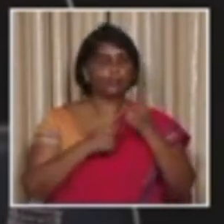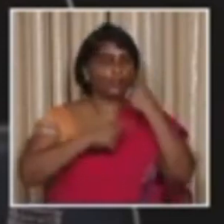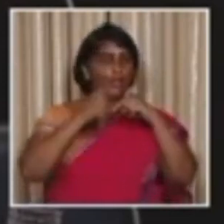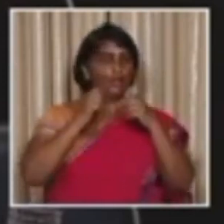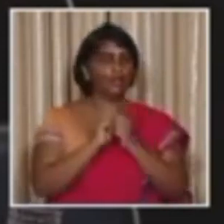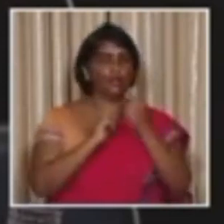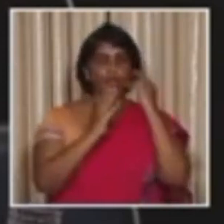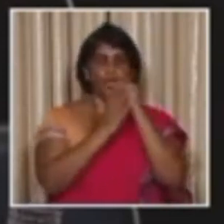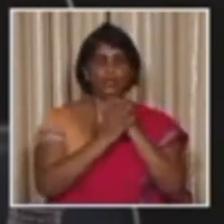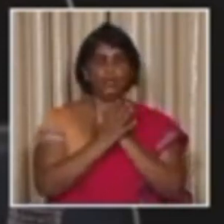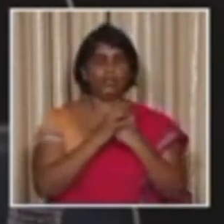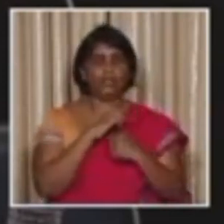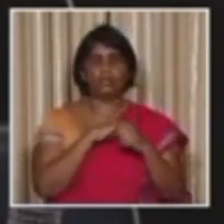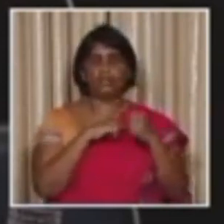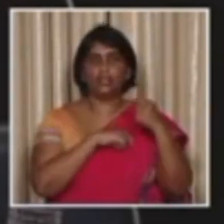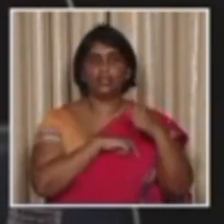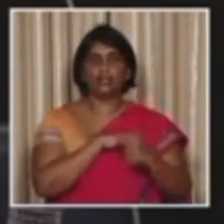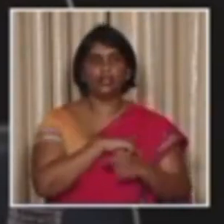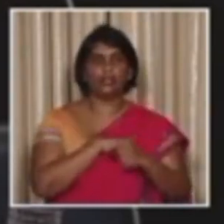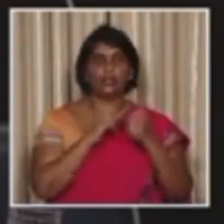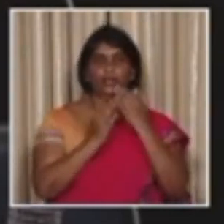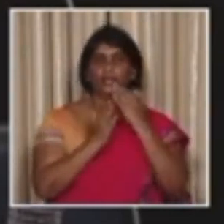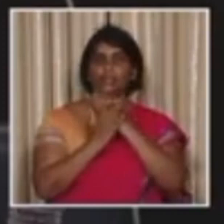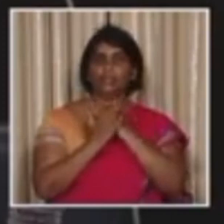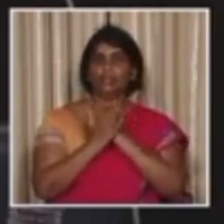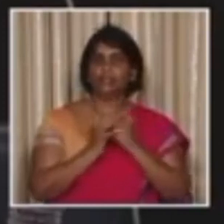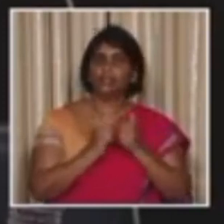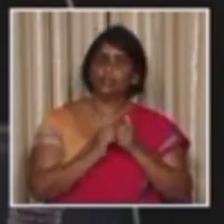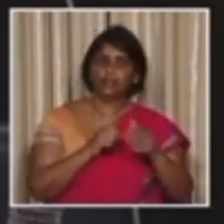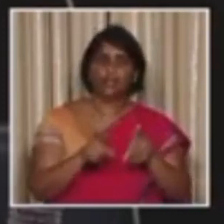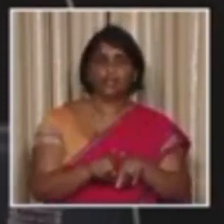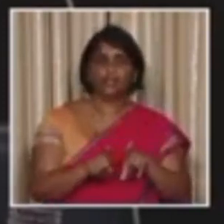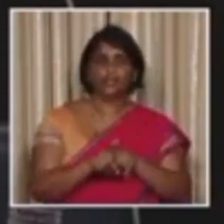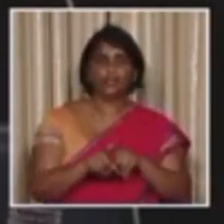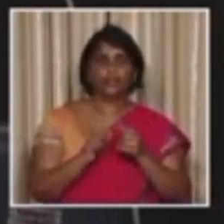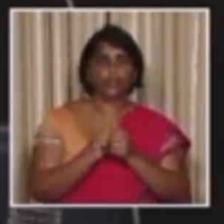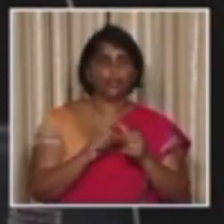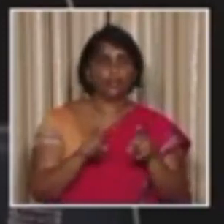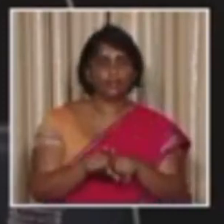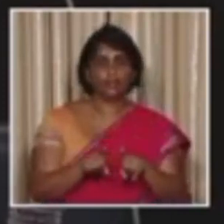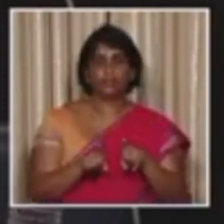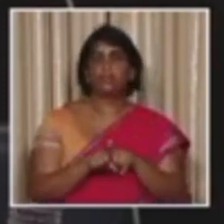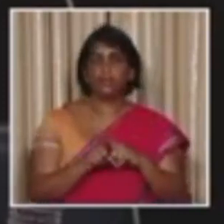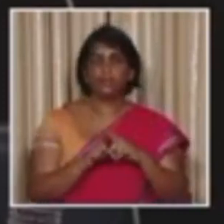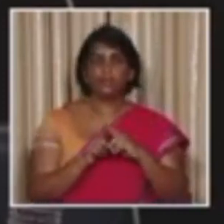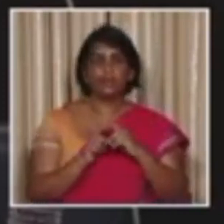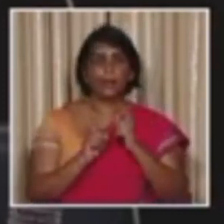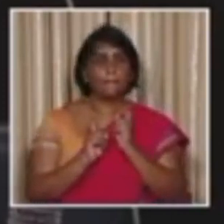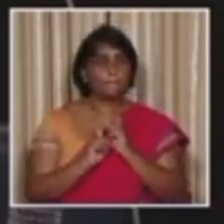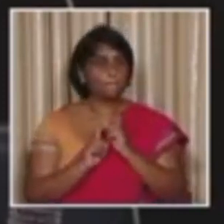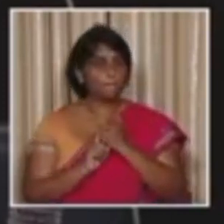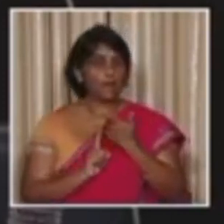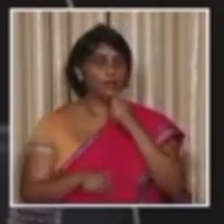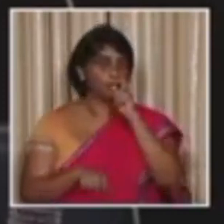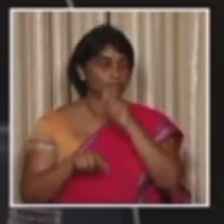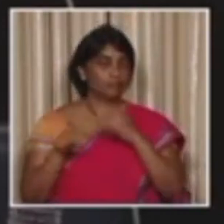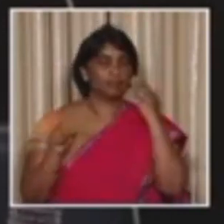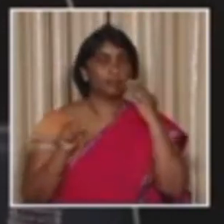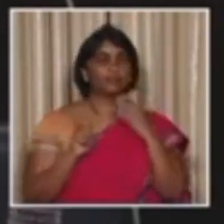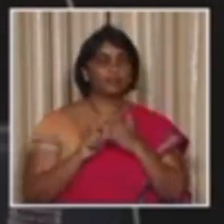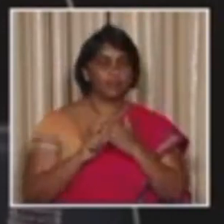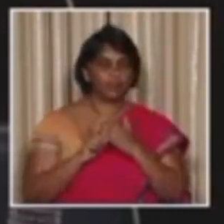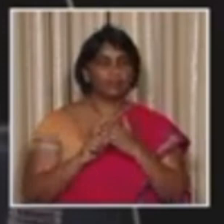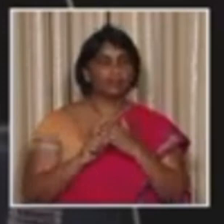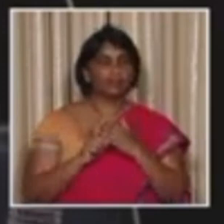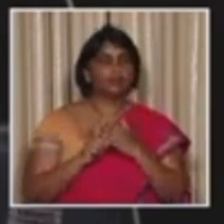சிங்கள சகோதரர்கள் கூட இன்று பாலஸ்தீனத்துக்கு ஆதரவாக குரல் கொடுத்து கொண்டிருக்கிறார்கள். அதற்கான காரணம் நாம்